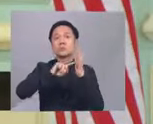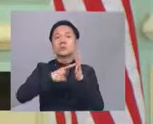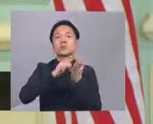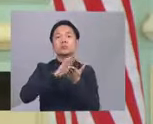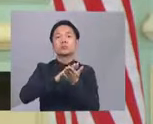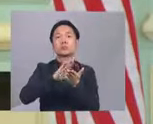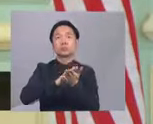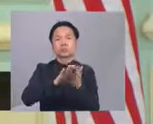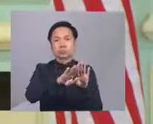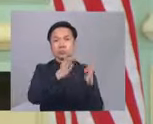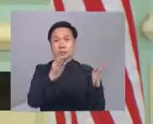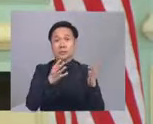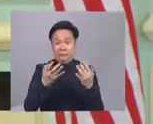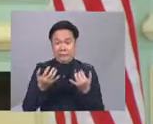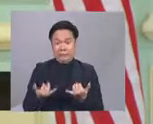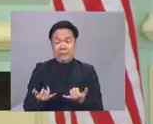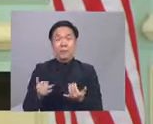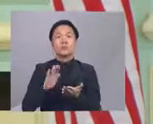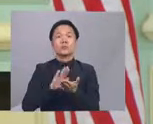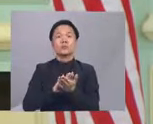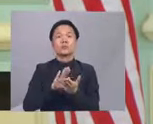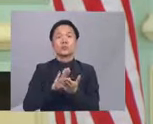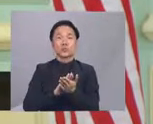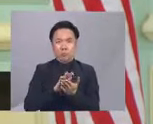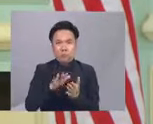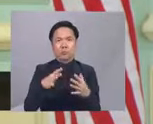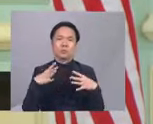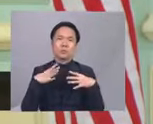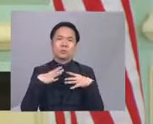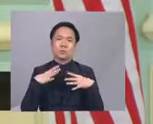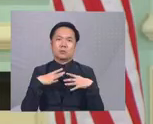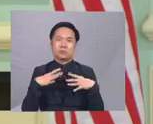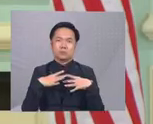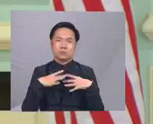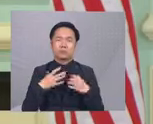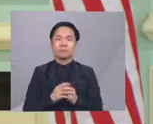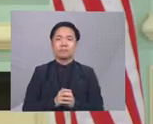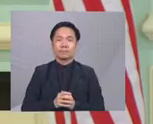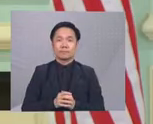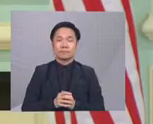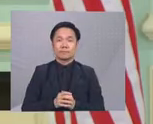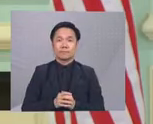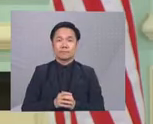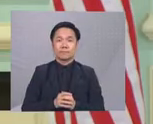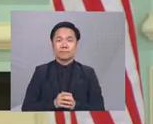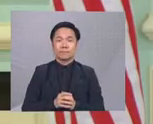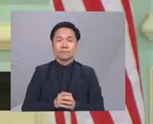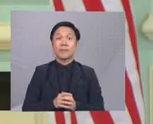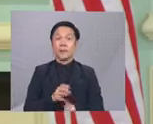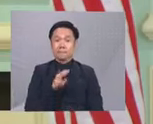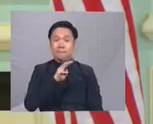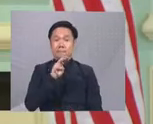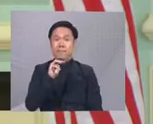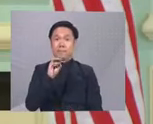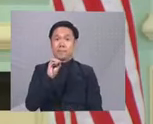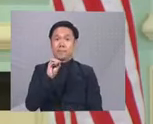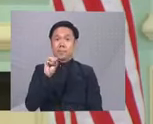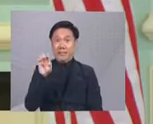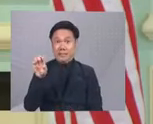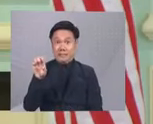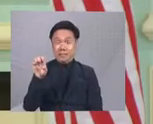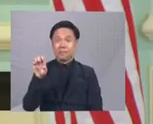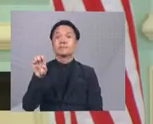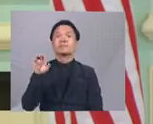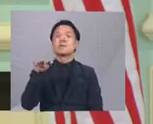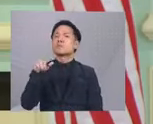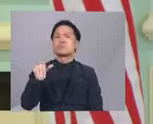Sekolah masih bercuti. Ya, sekolah masih belum dibuka. Oleh itu, pihak Kementerian Pendidikan masih belum